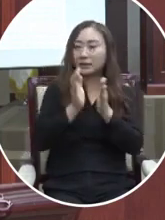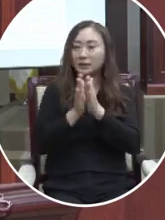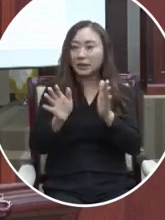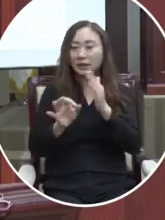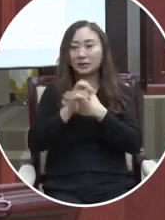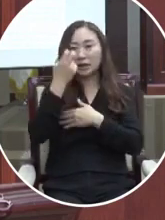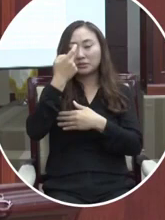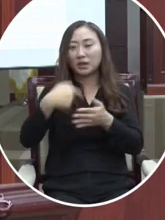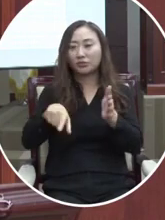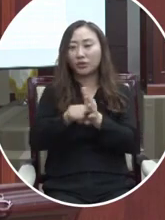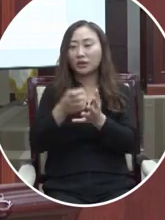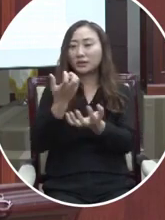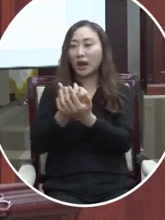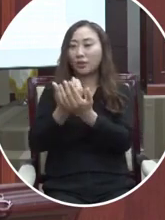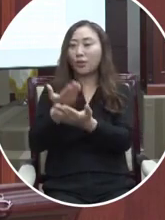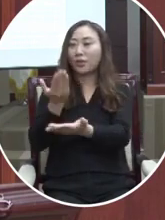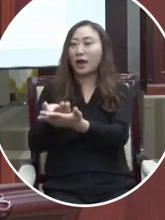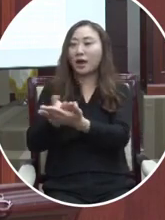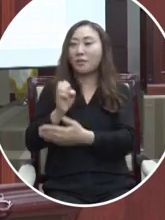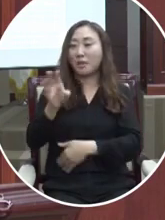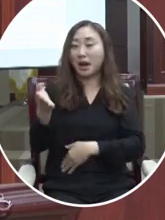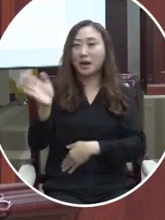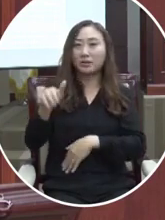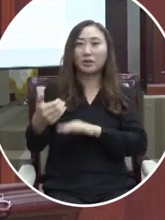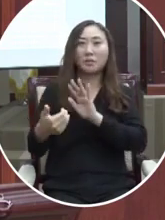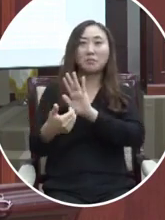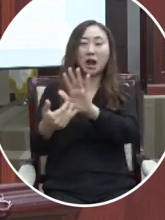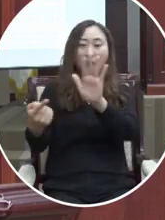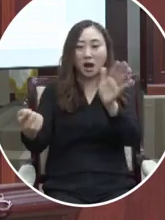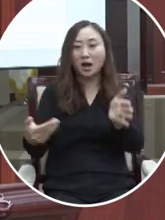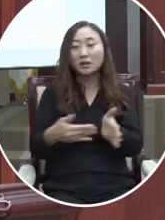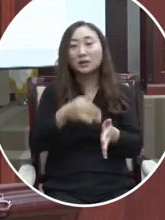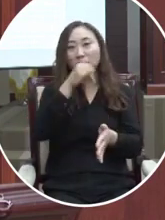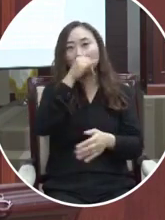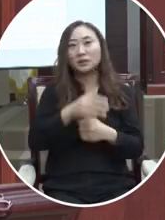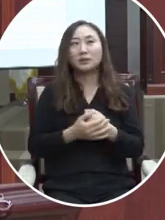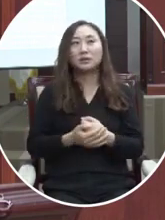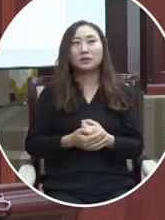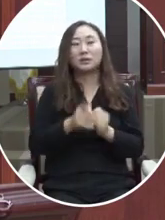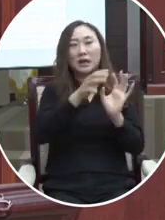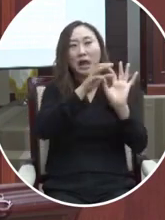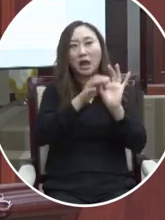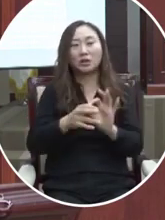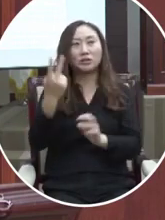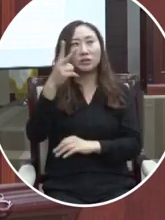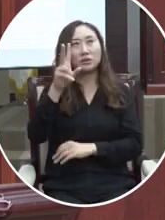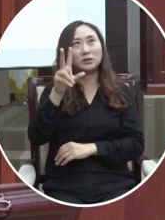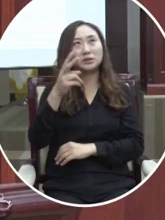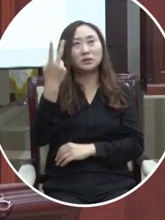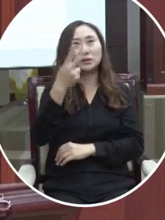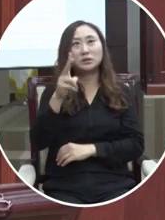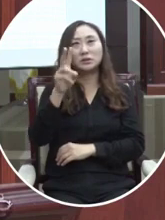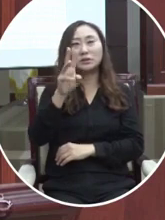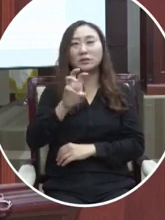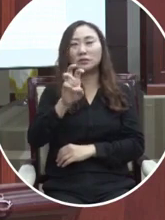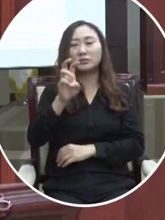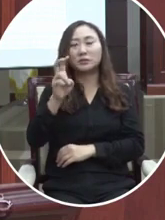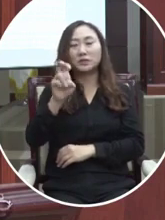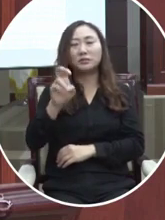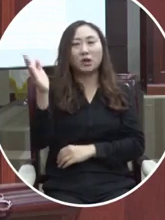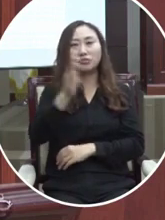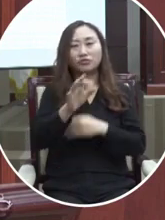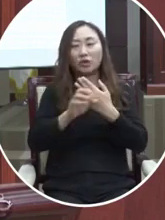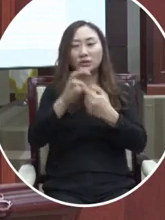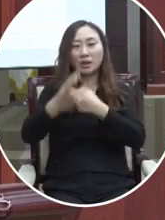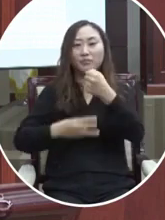착수하고 감사를 위한 자료를 요구했으나 거부당했고 2019년부터 대법원 상고까지 3년간 재판이